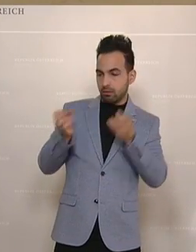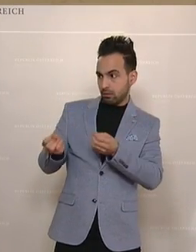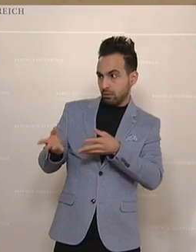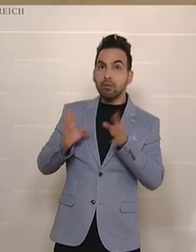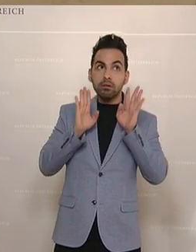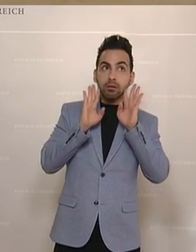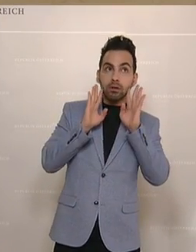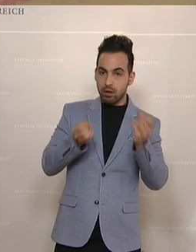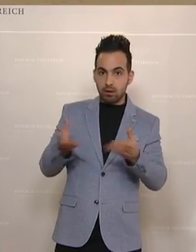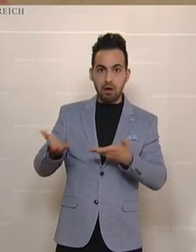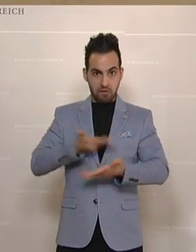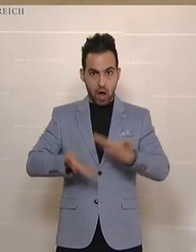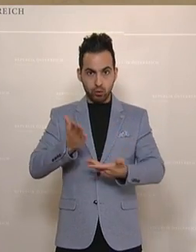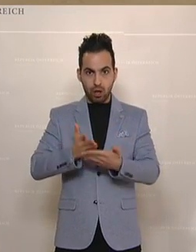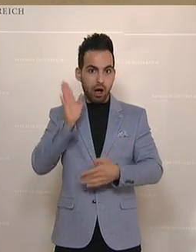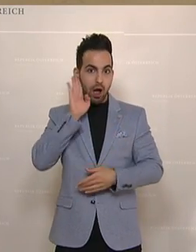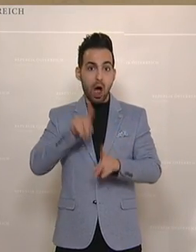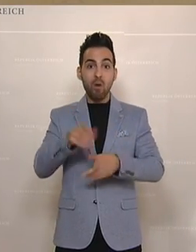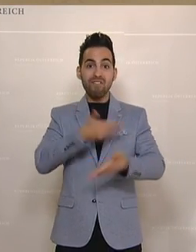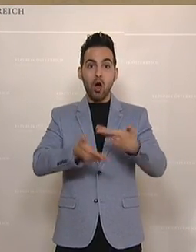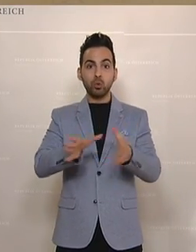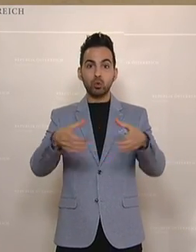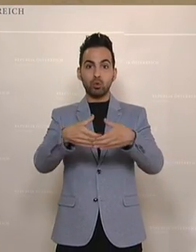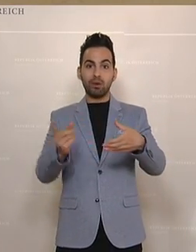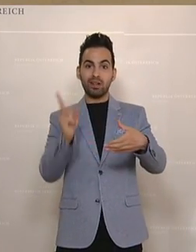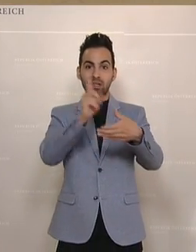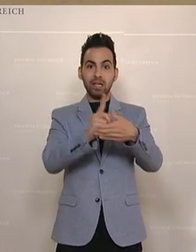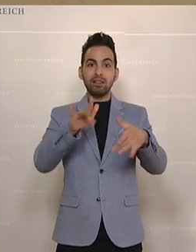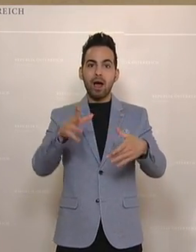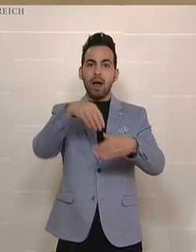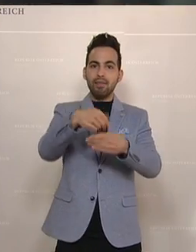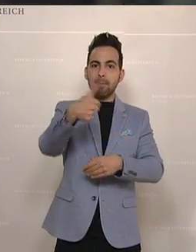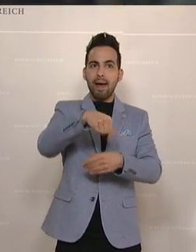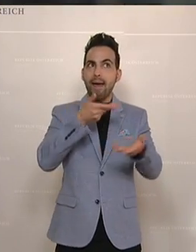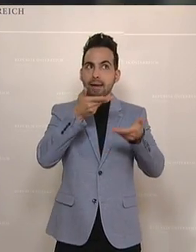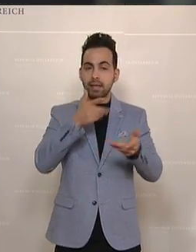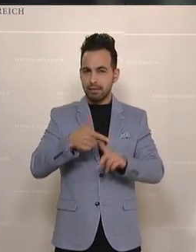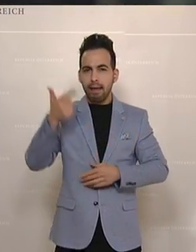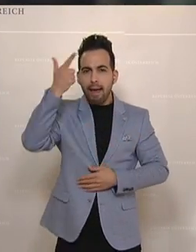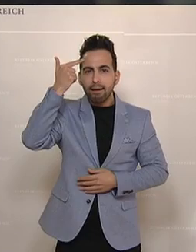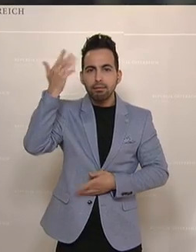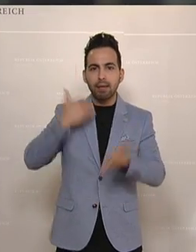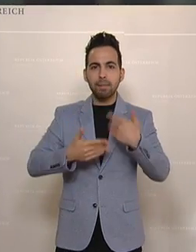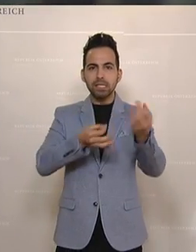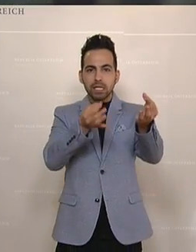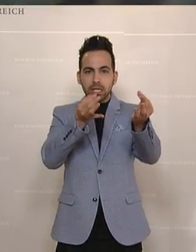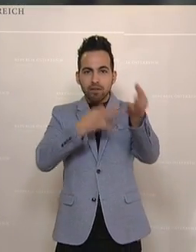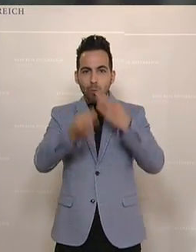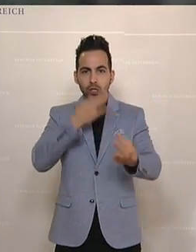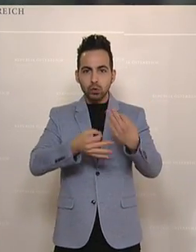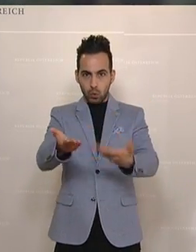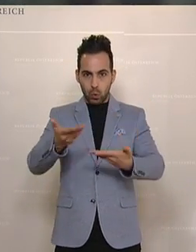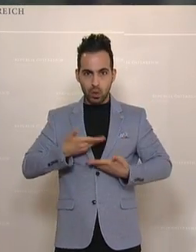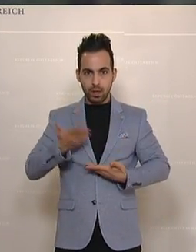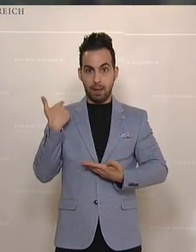von den Verhandlungsfortschritten. Sie haben es selber gesagt, also auch die Verhandlungsgruppe hat diesem Steuringboard berichtet. Und ich kann mich auch an einige Informationen von Ihnen selber